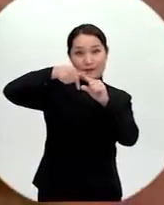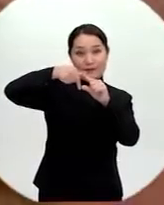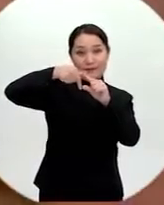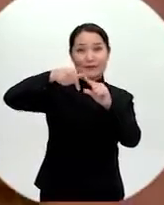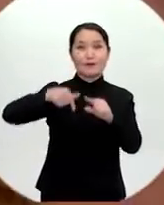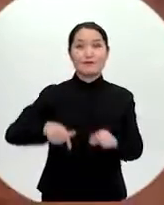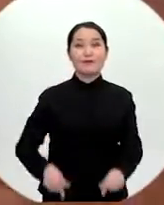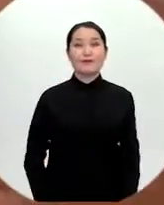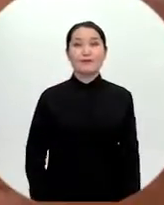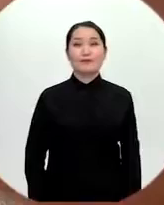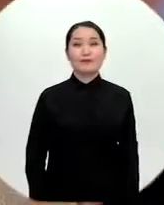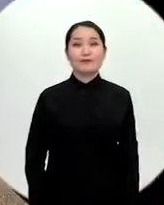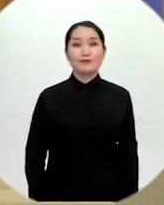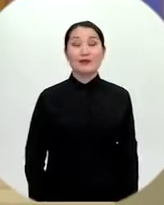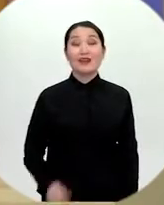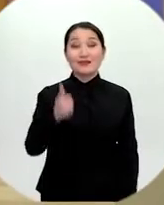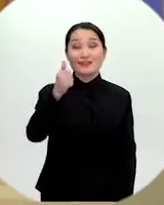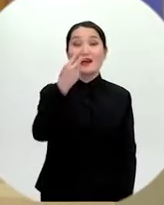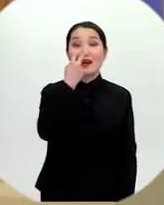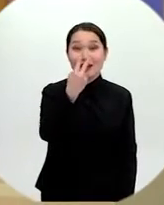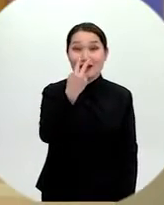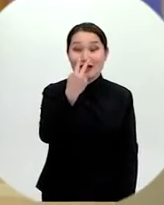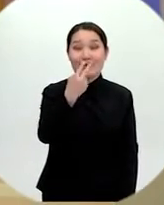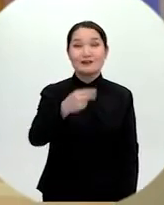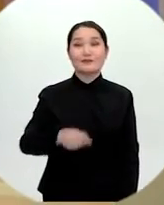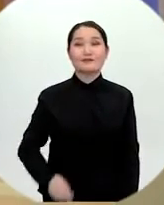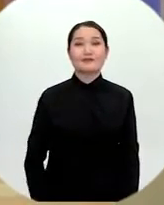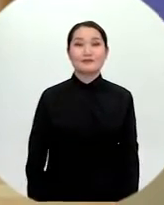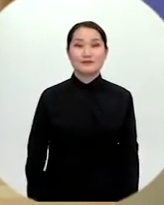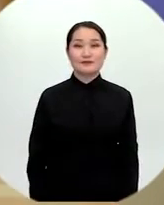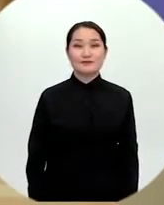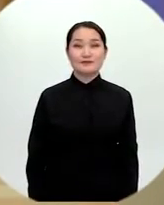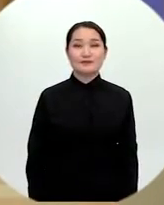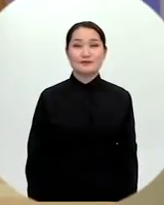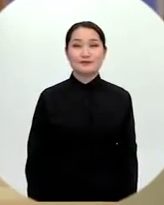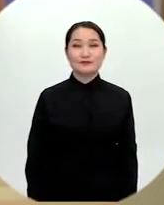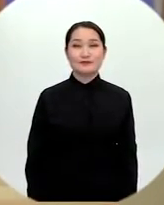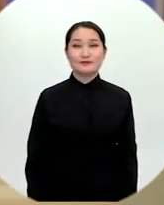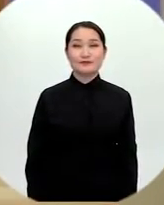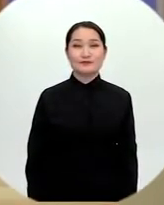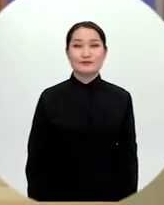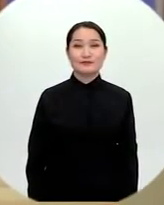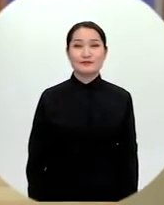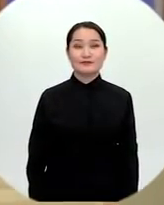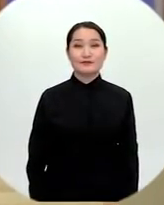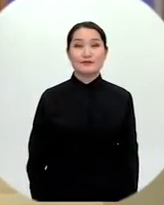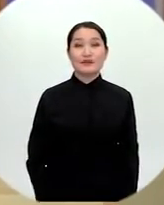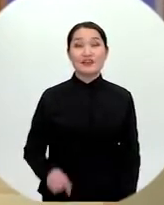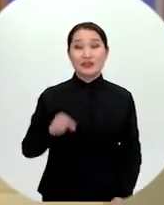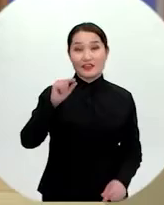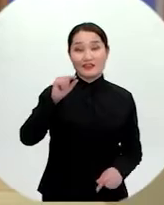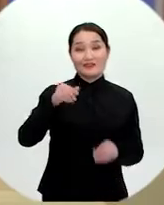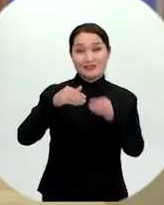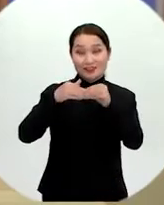За ингиж нугална. Сайн харж аваарай. Ялгүй зөрүүлээд нугалах гэсэн. За ингэ нугалцсан. Энэ